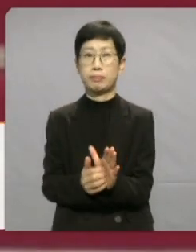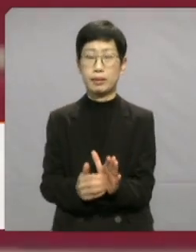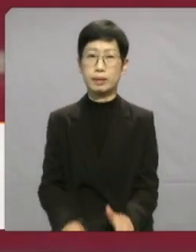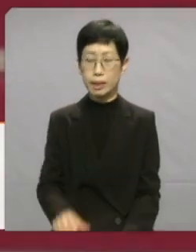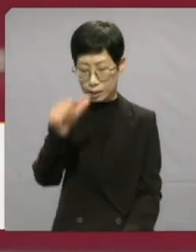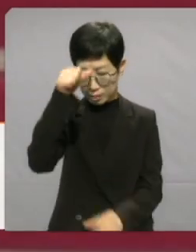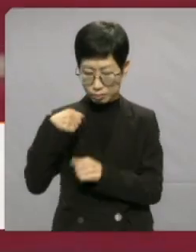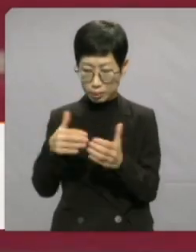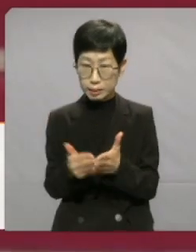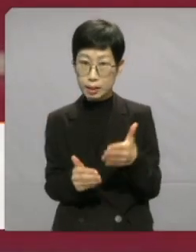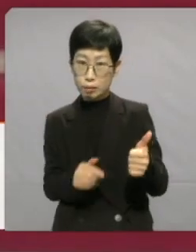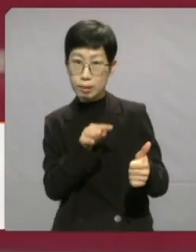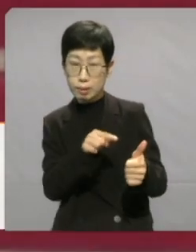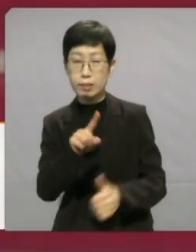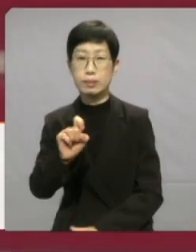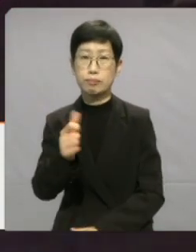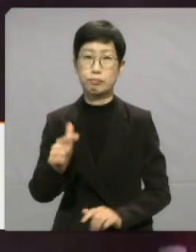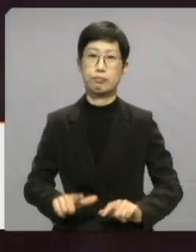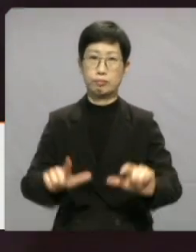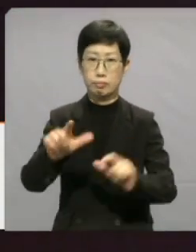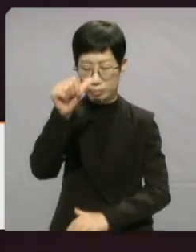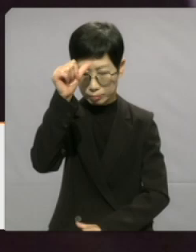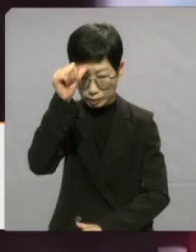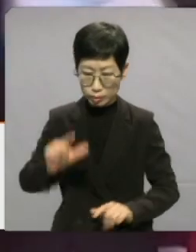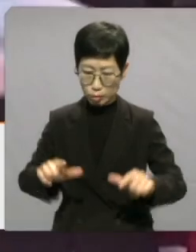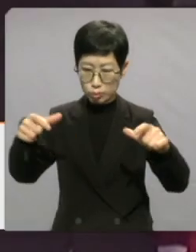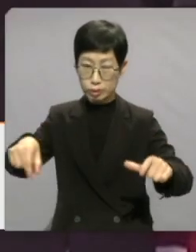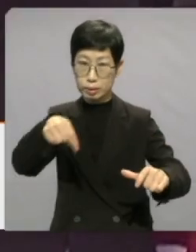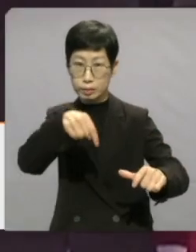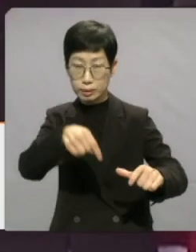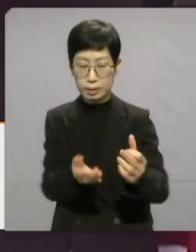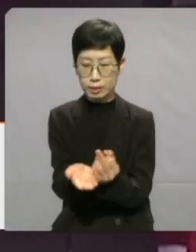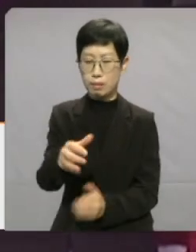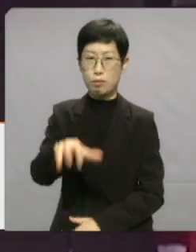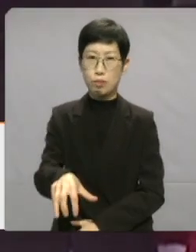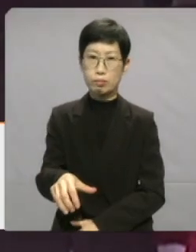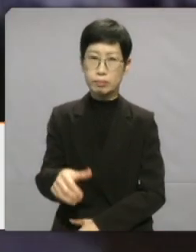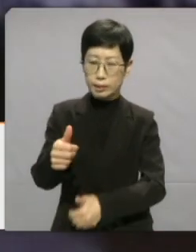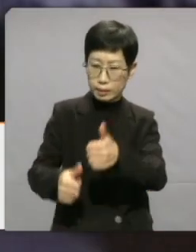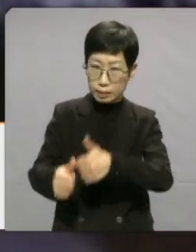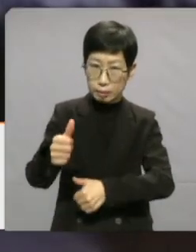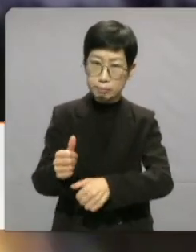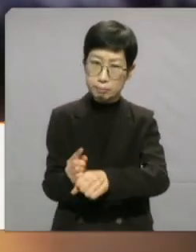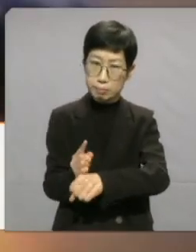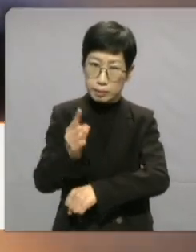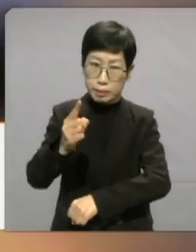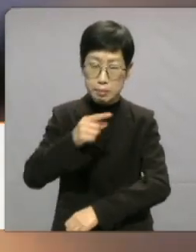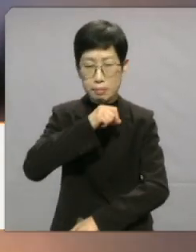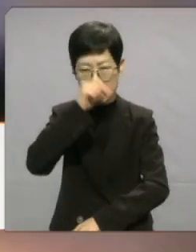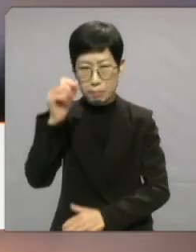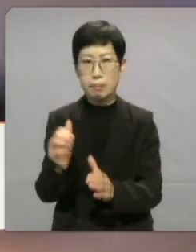인도 국방장관은 현지 시간으로 16일 인도 동부 압둘 칼람 섬에서 시험 발사가 성공적으로 이루어졌다고